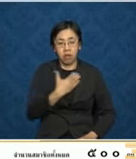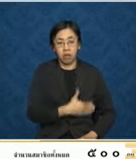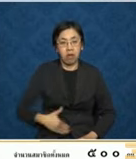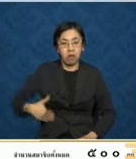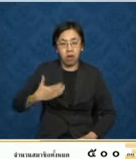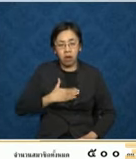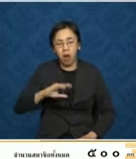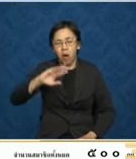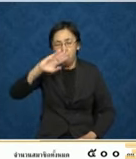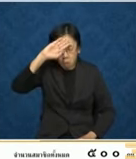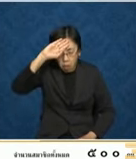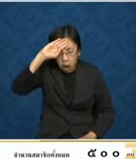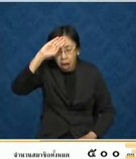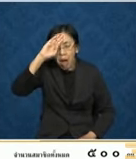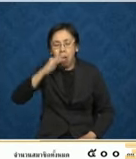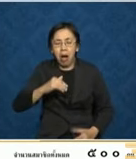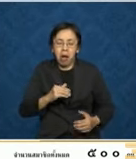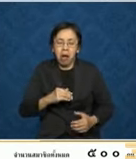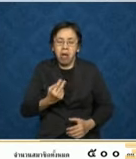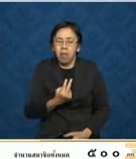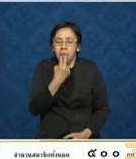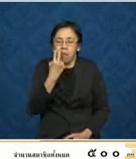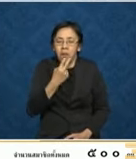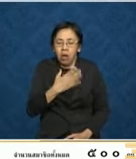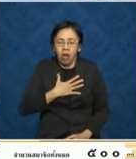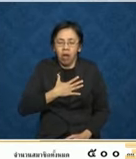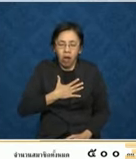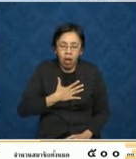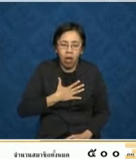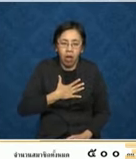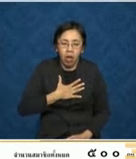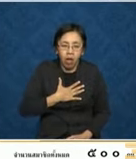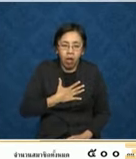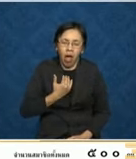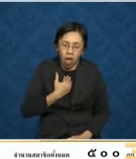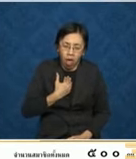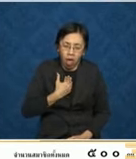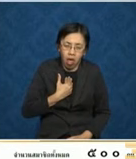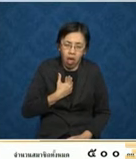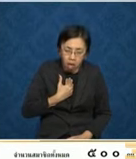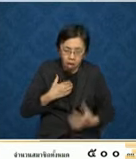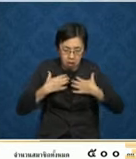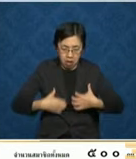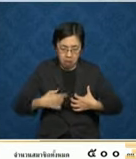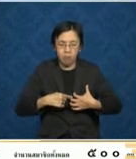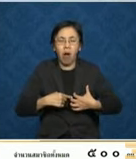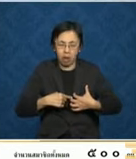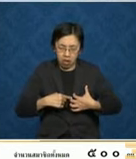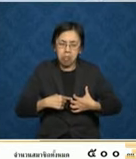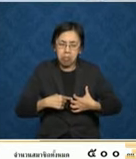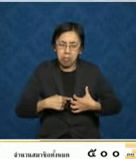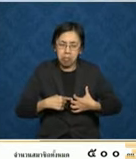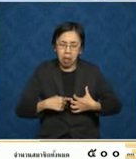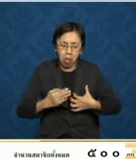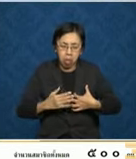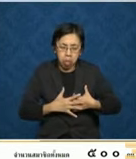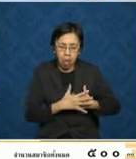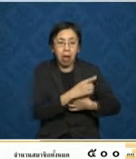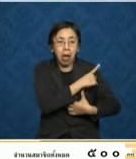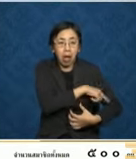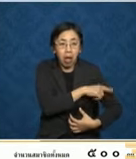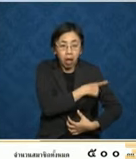ามีโรคร้ายเข้ามาแทรกแซงระบบการทางเดินหายใจก็แย่จะมีโรคปอดเข้ามาอีกแล้วทราบว่าได้ดูร